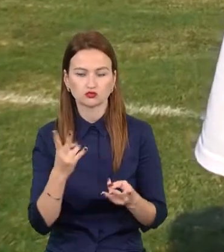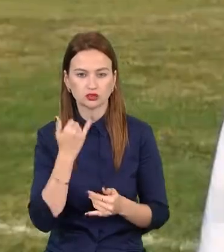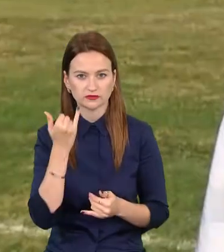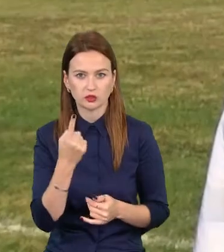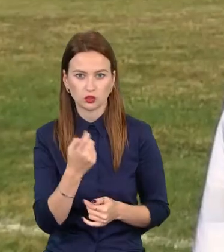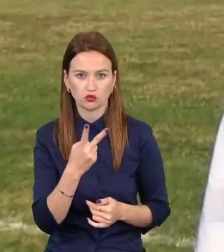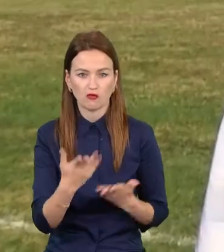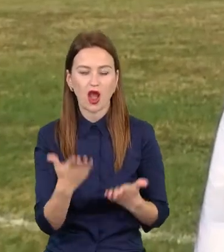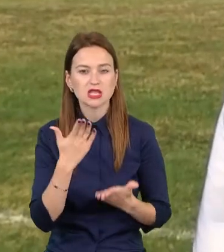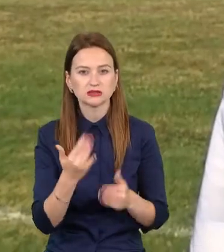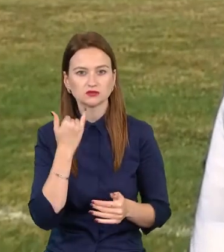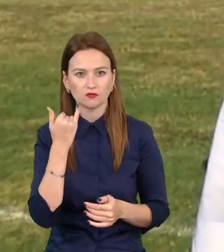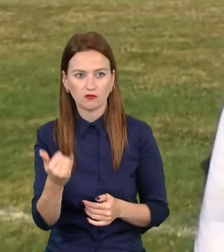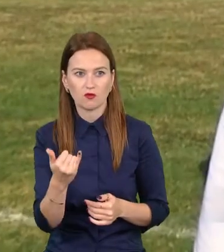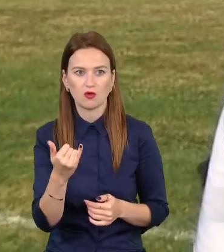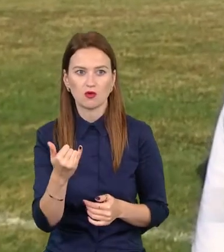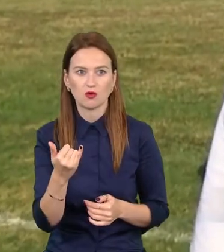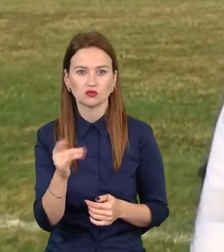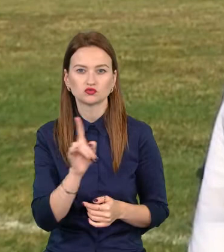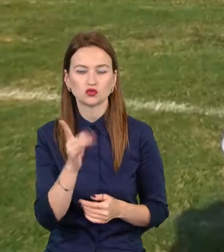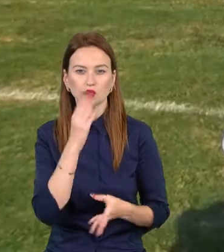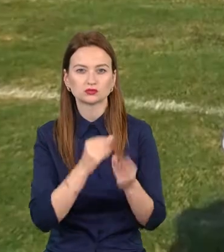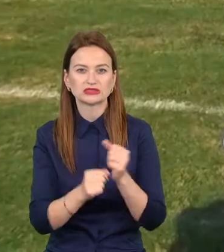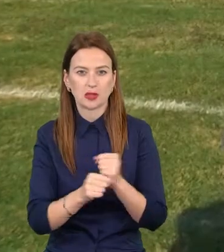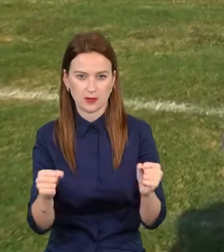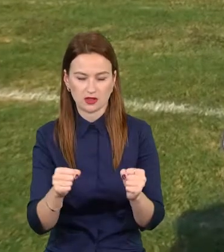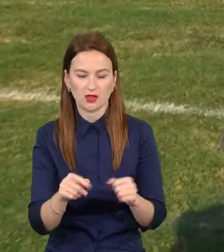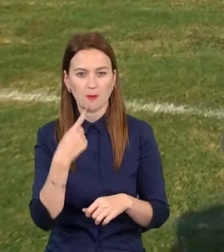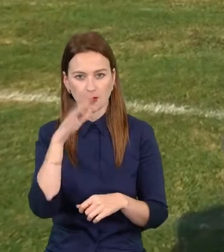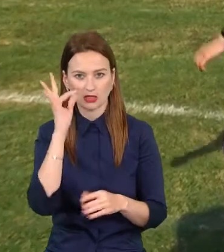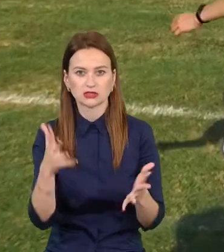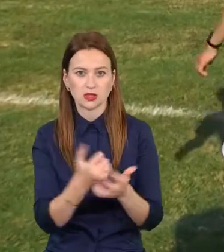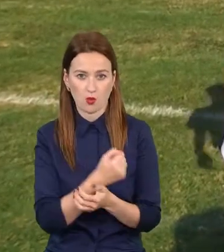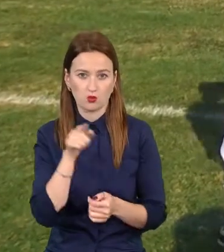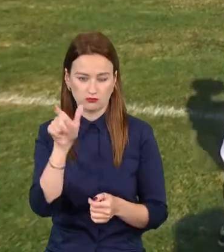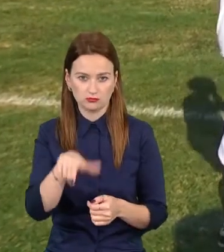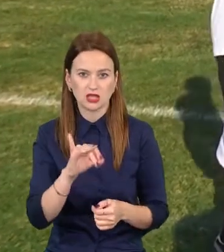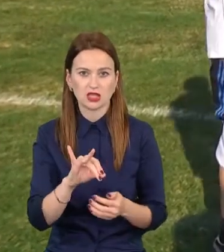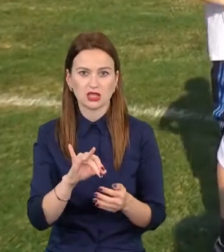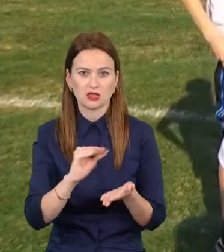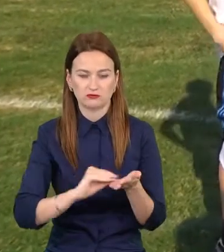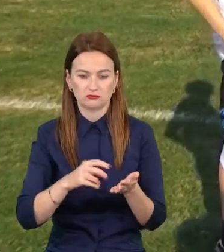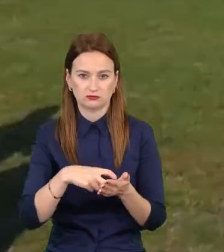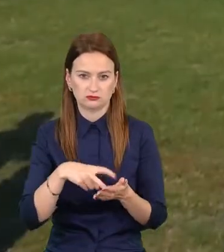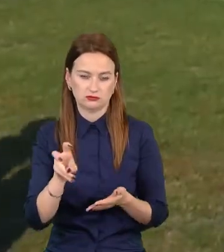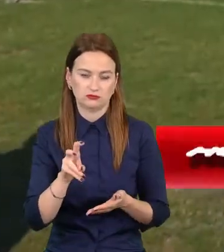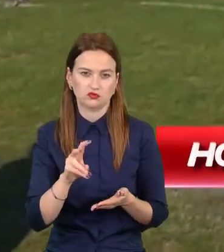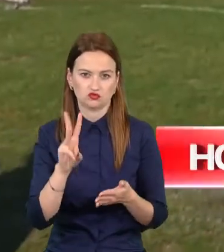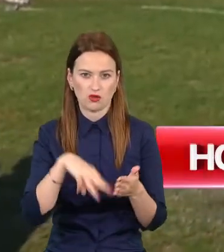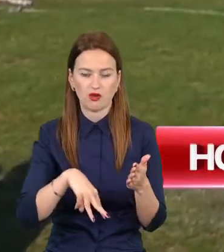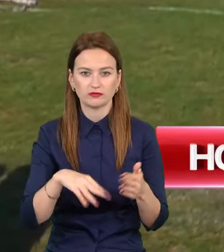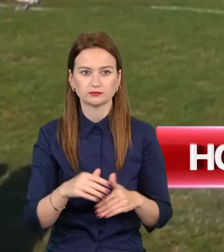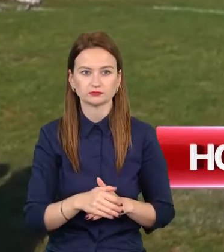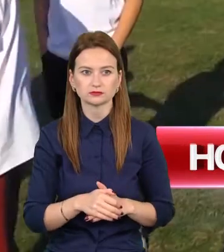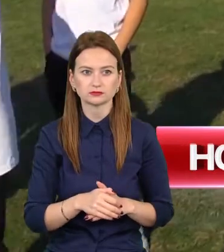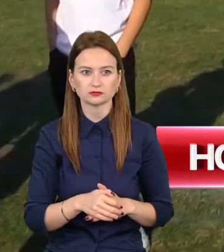102. Якщо дзвониш, що замінірована. Поліцейські знаходять тебе і виписують твоїм батькам штраф. Нам розказували